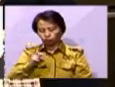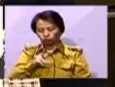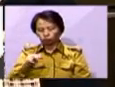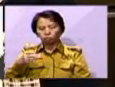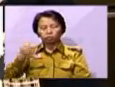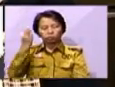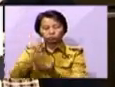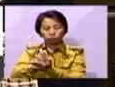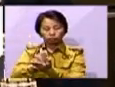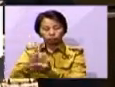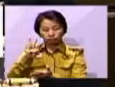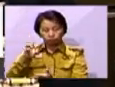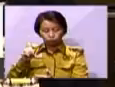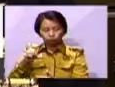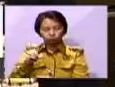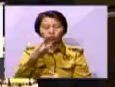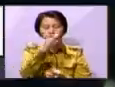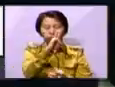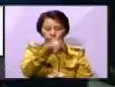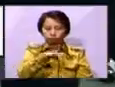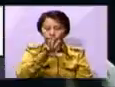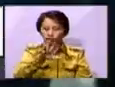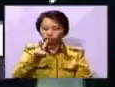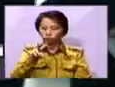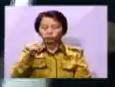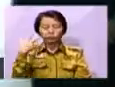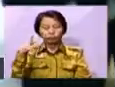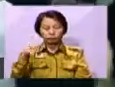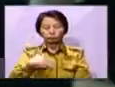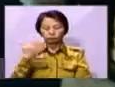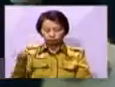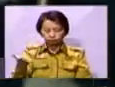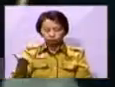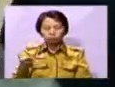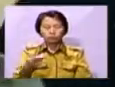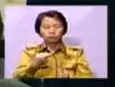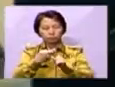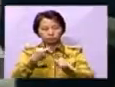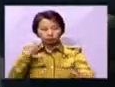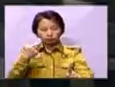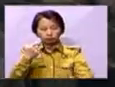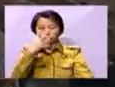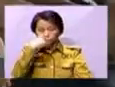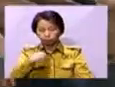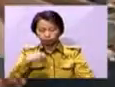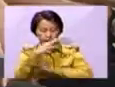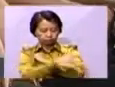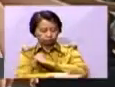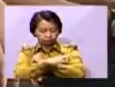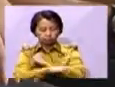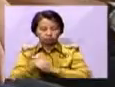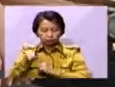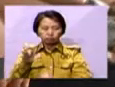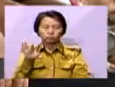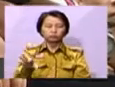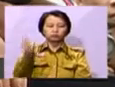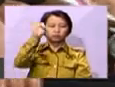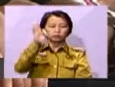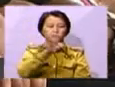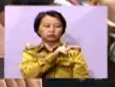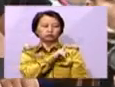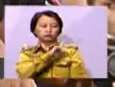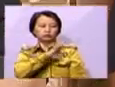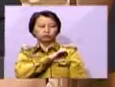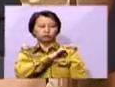yang bersara wajib. Pada 17 Mei 2013, Tan Sri Khalid yang berasal dari Seremban Negeri 9 dilantik sebagai